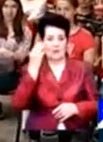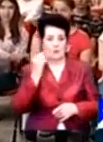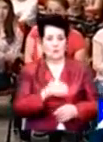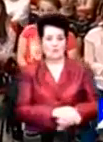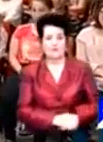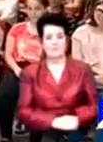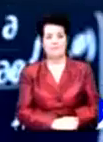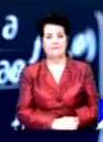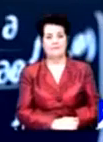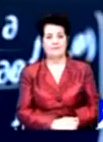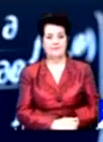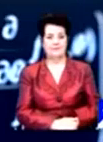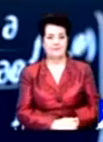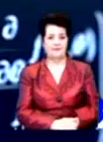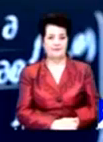Moldova.